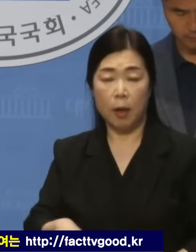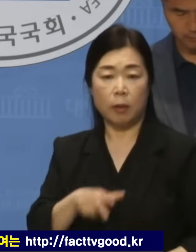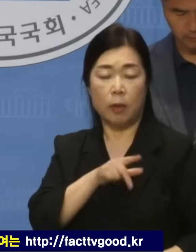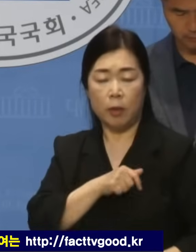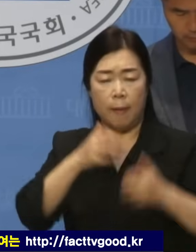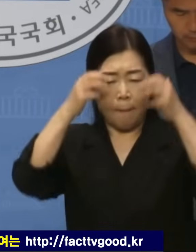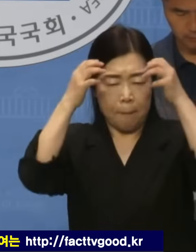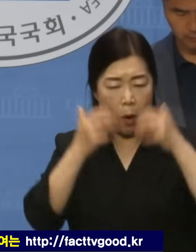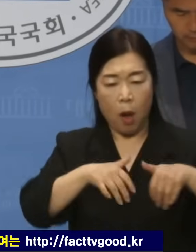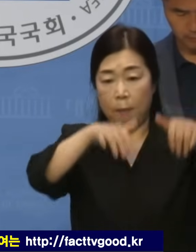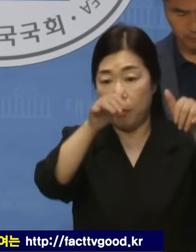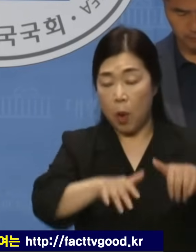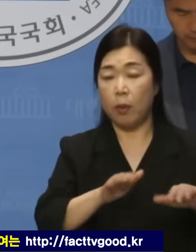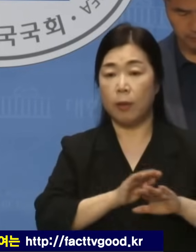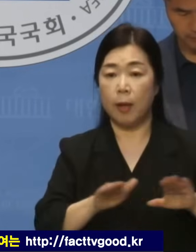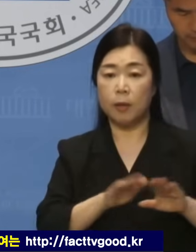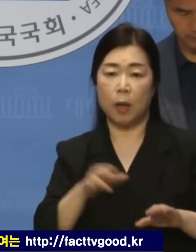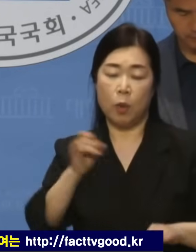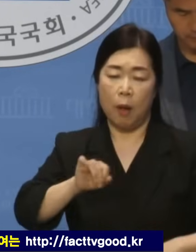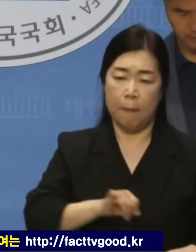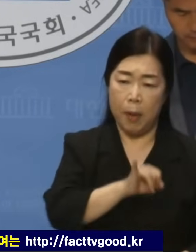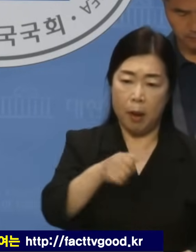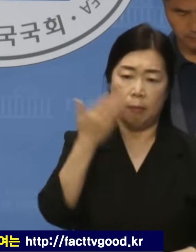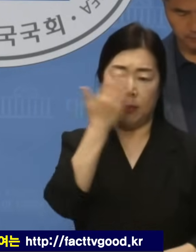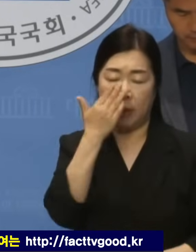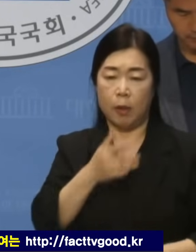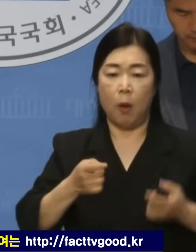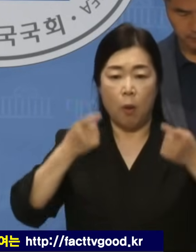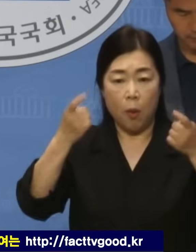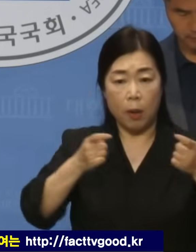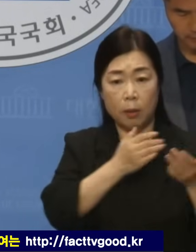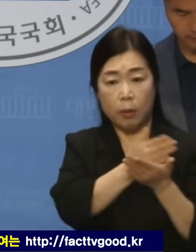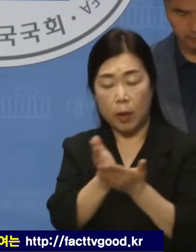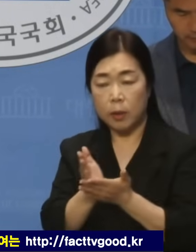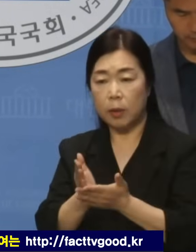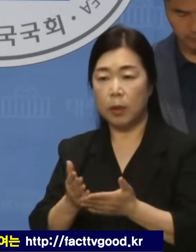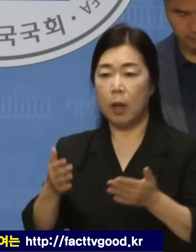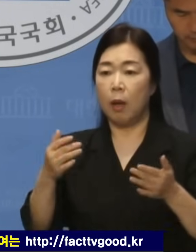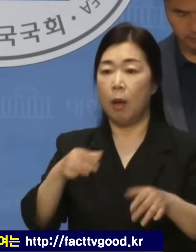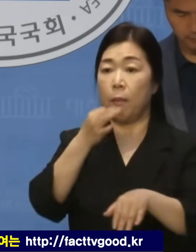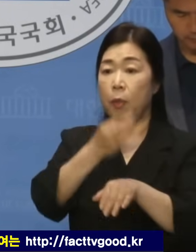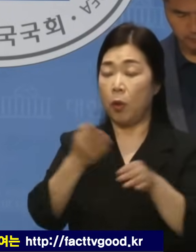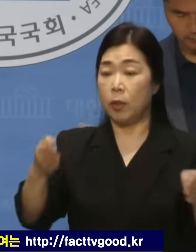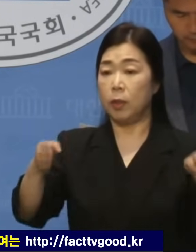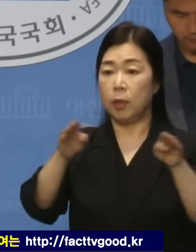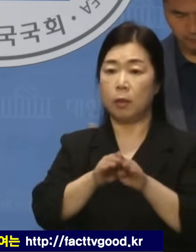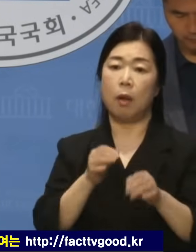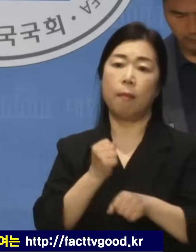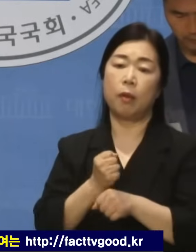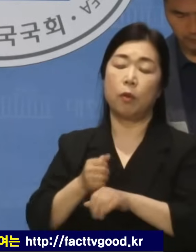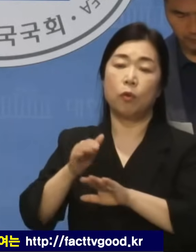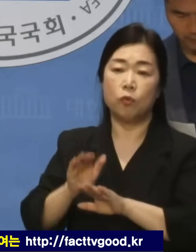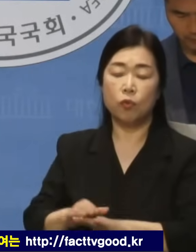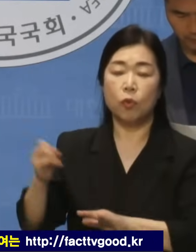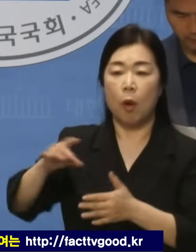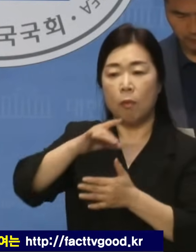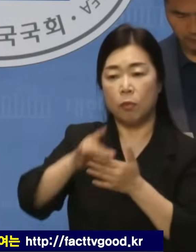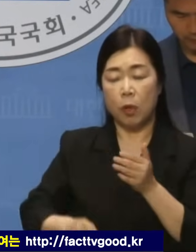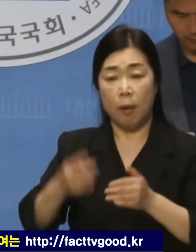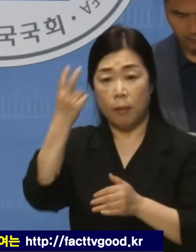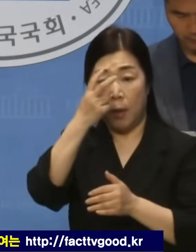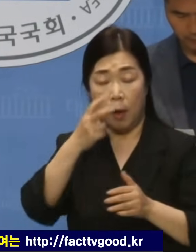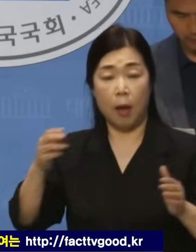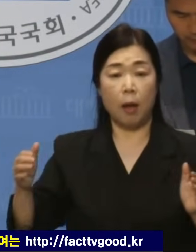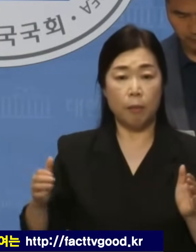폭염이나 폭우 대책, 해충, 방역, 관광객 편의시설 대책 역내 프로그램을 다